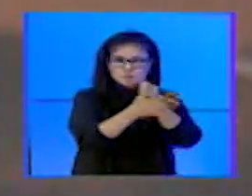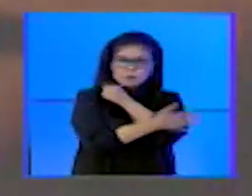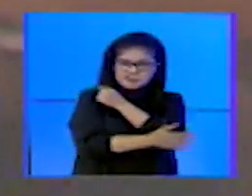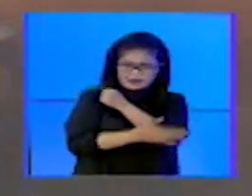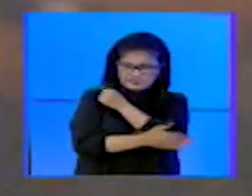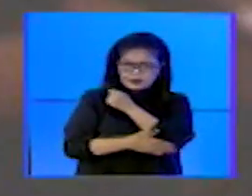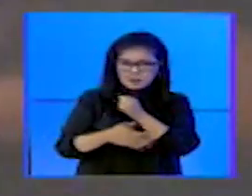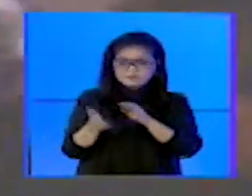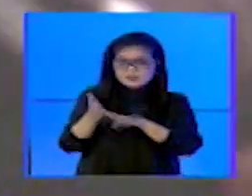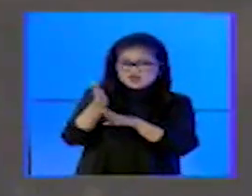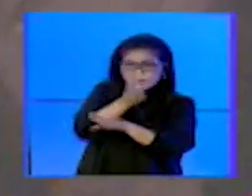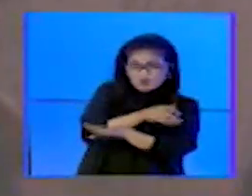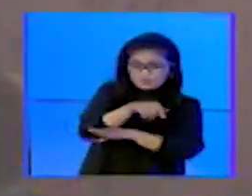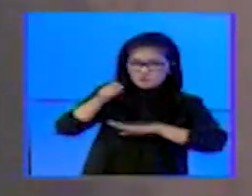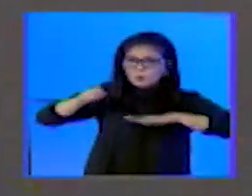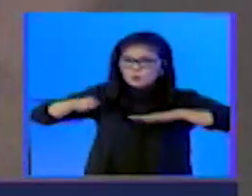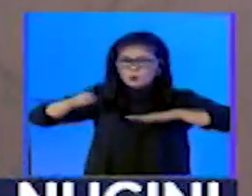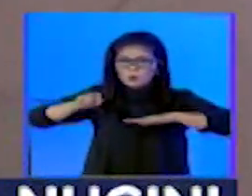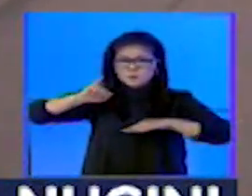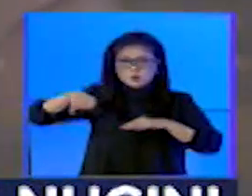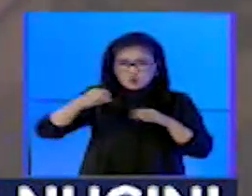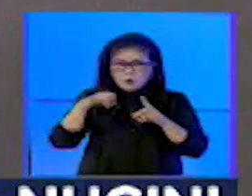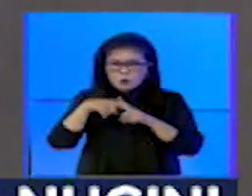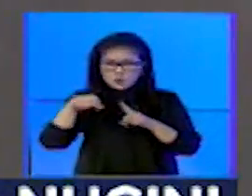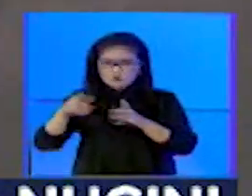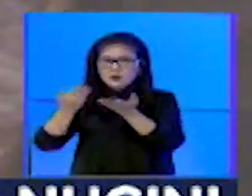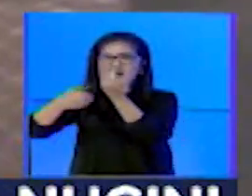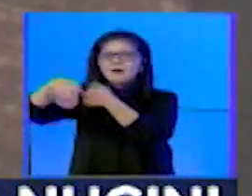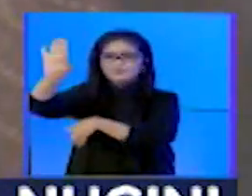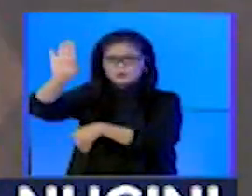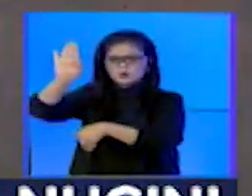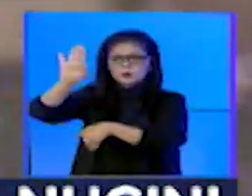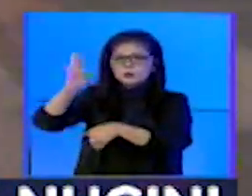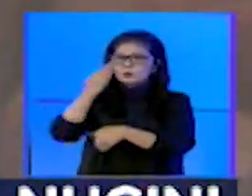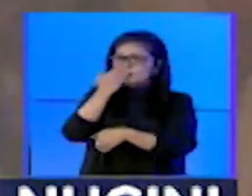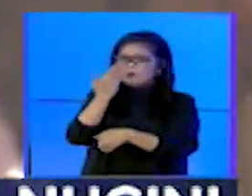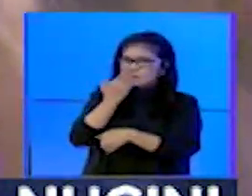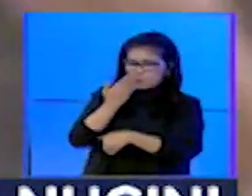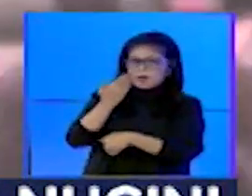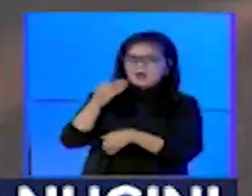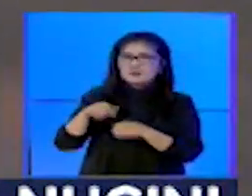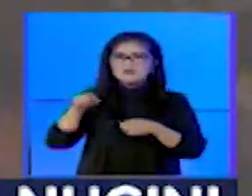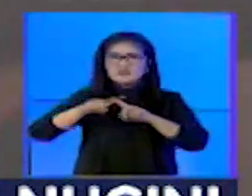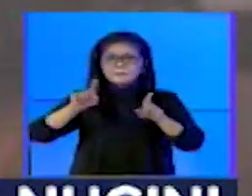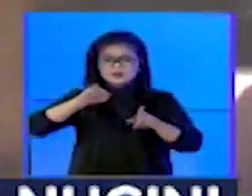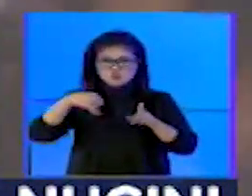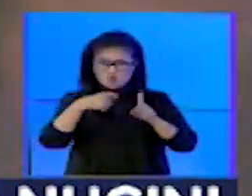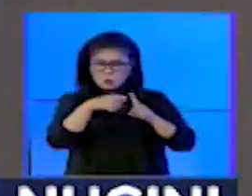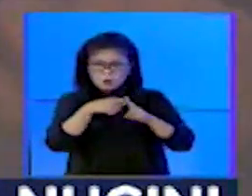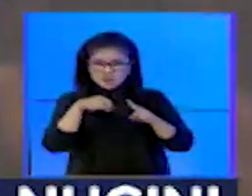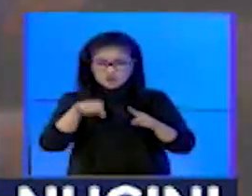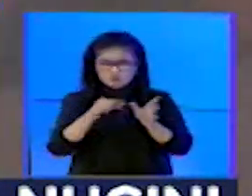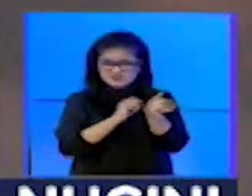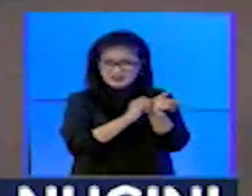Sebelum dieksekusi, Joko Chandra melarikan diri ke Papua Nugini. Namun Joko Chandra dipastikan masih berstatus warga